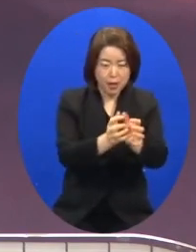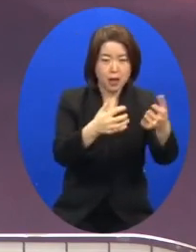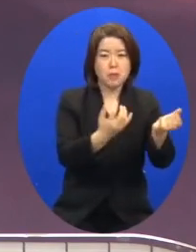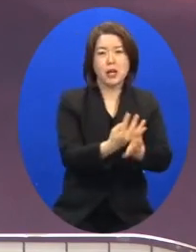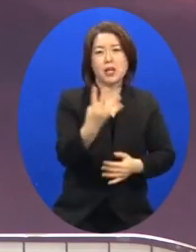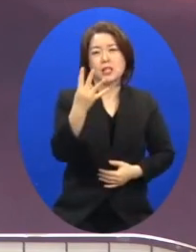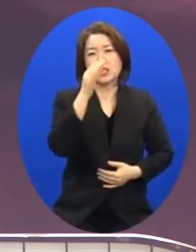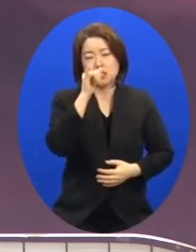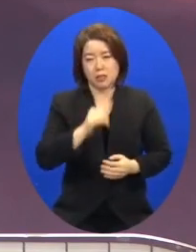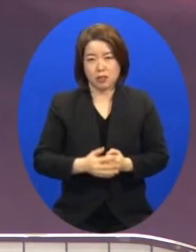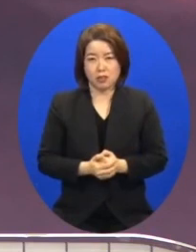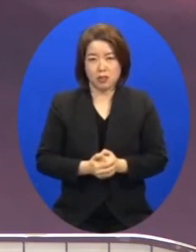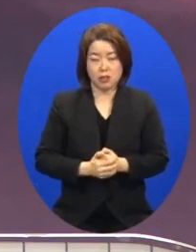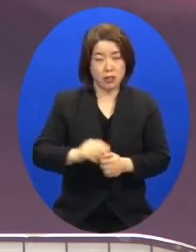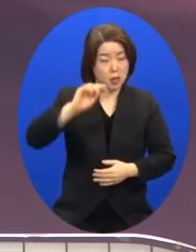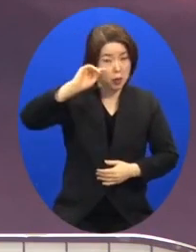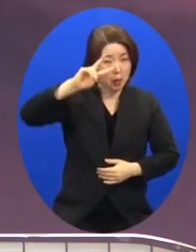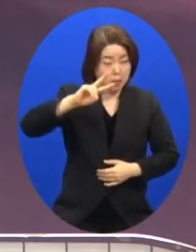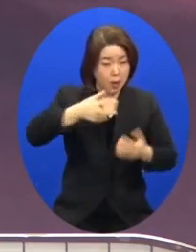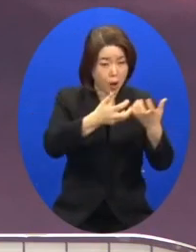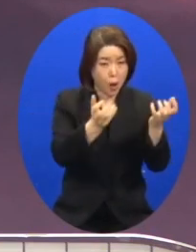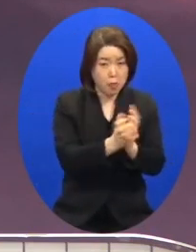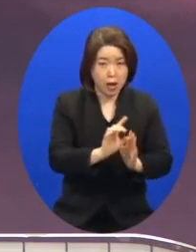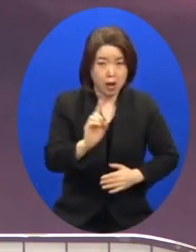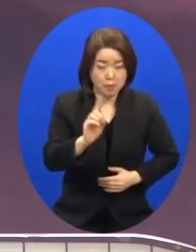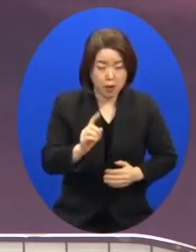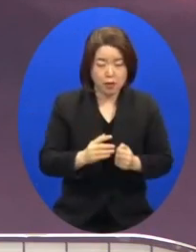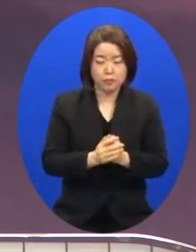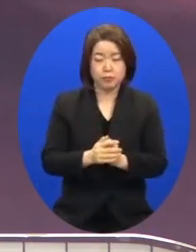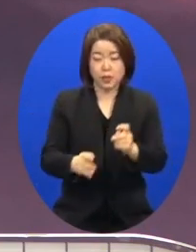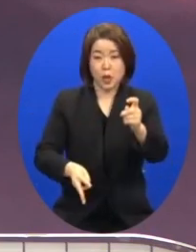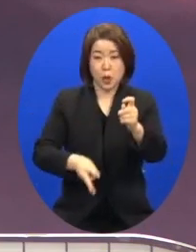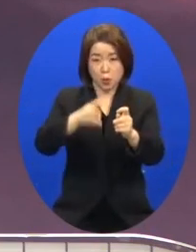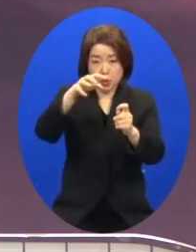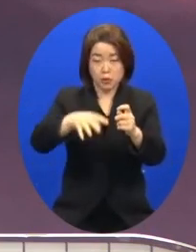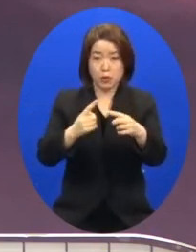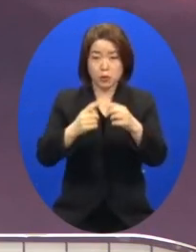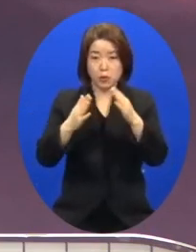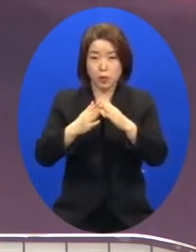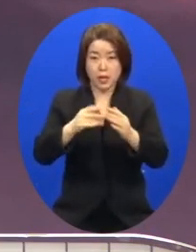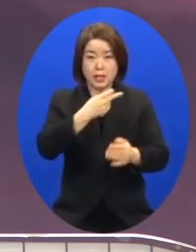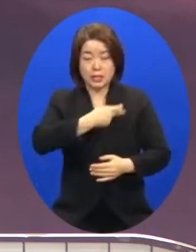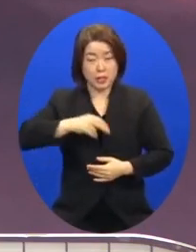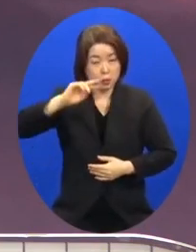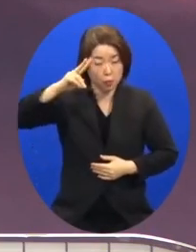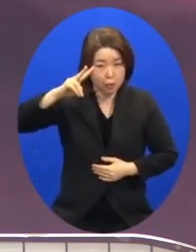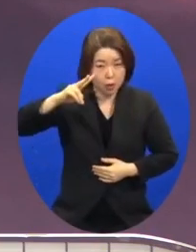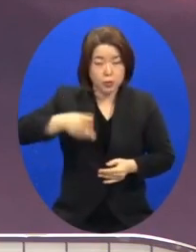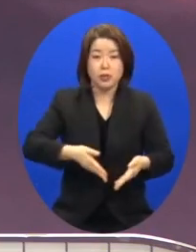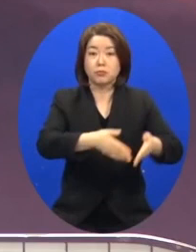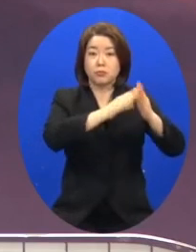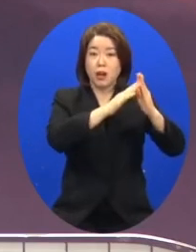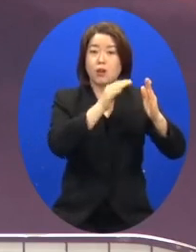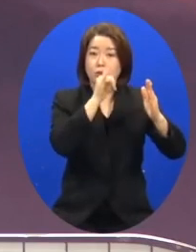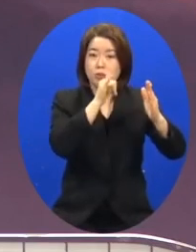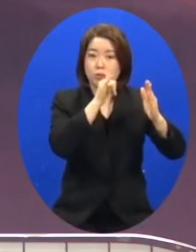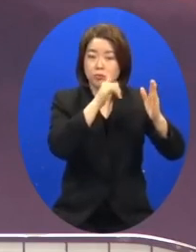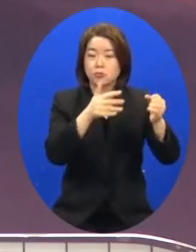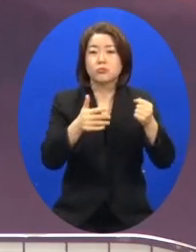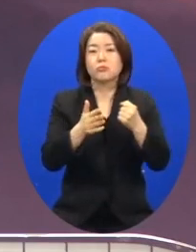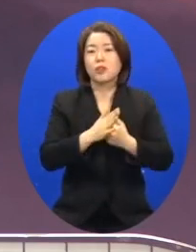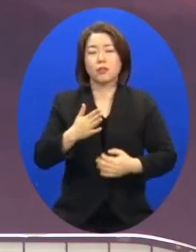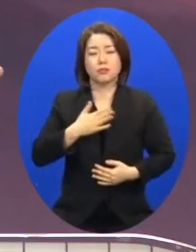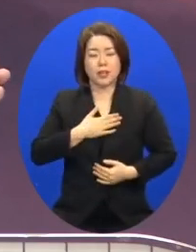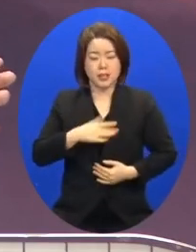바울 파는 고린도 교회가 사도 바울이 개척을 했습니다 그러니까 당연히 아 내가 사도 바울과